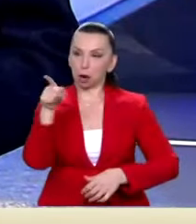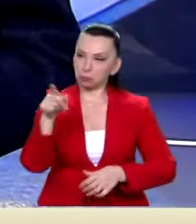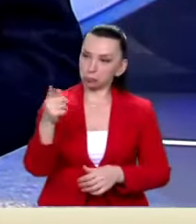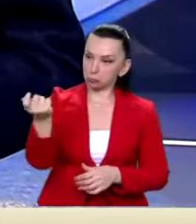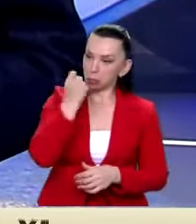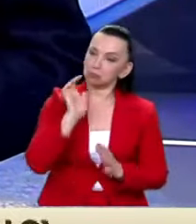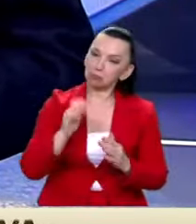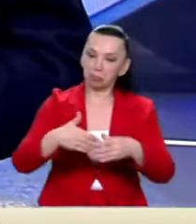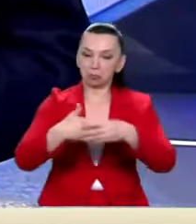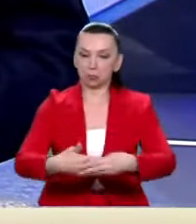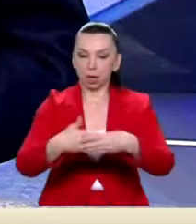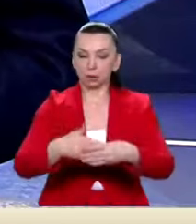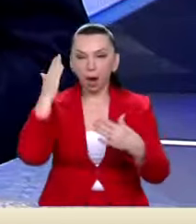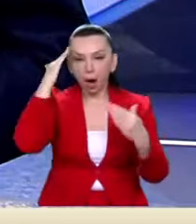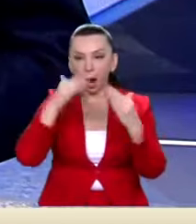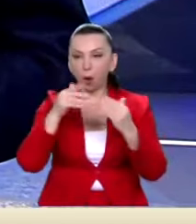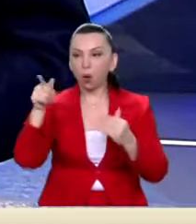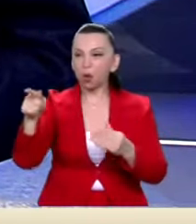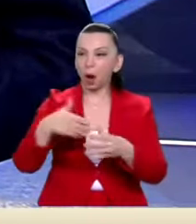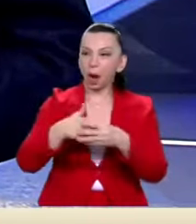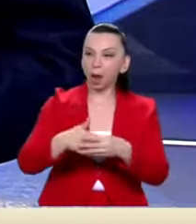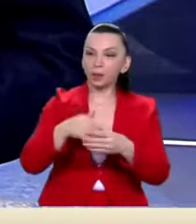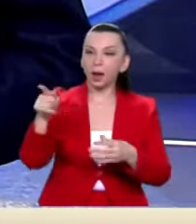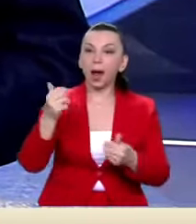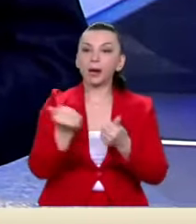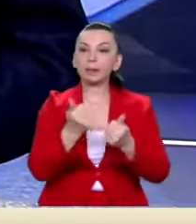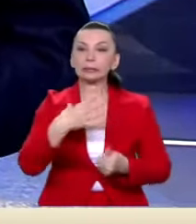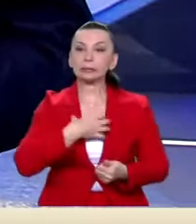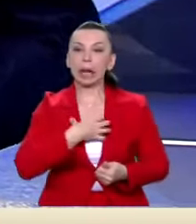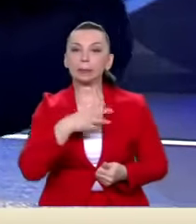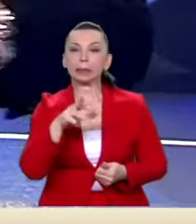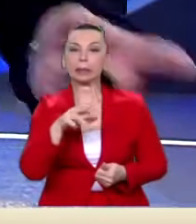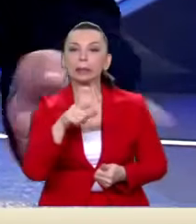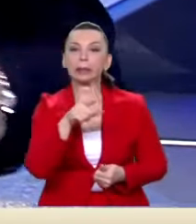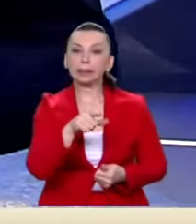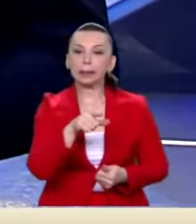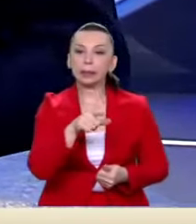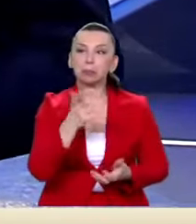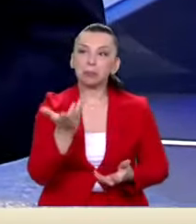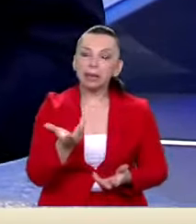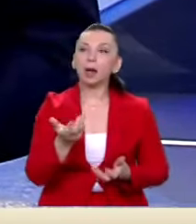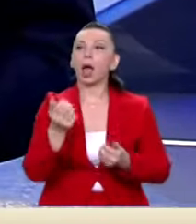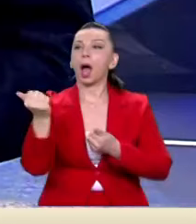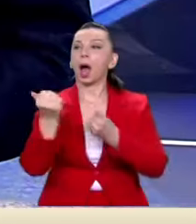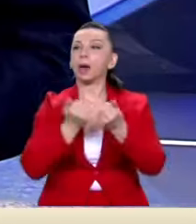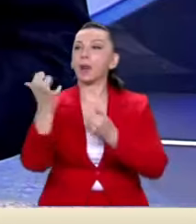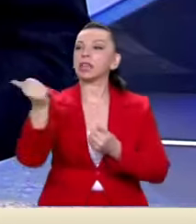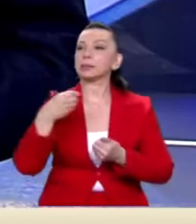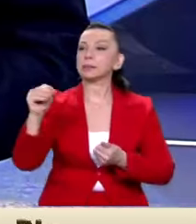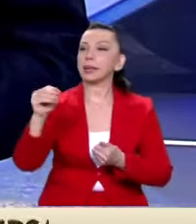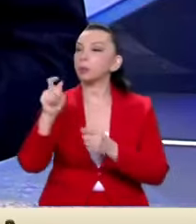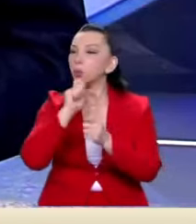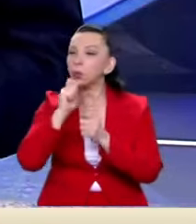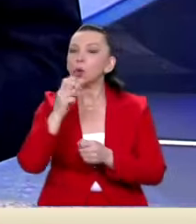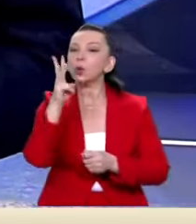edip anlaştı. Ama o anlaştığı kişi sanki aracın sahibiymiş gibi bir galericiyle irtibata geçti. Ondan 350 bin